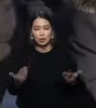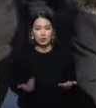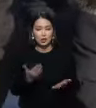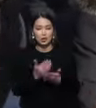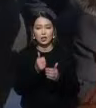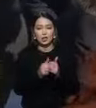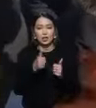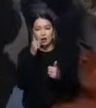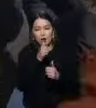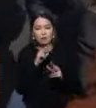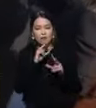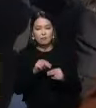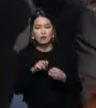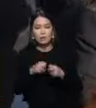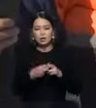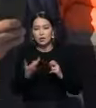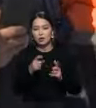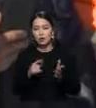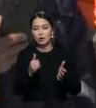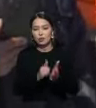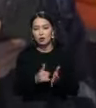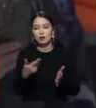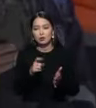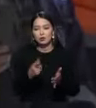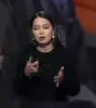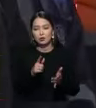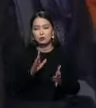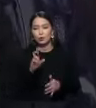год обещали решить вопрос, но голубое топливо в домах бершугурцев так